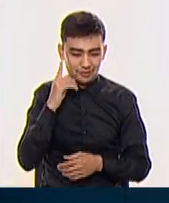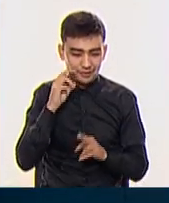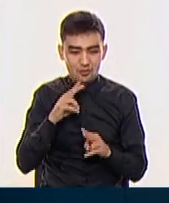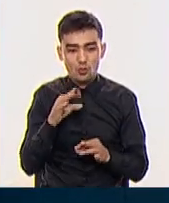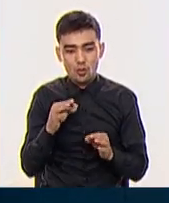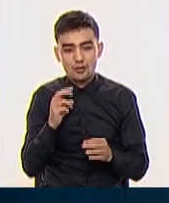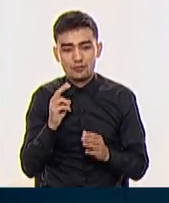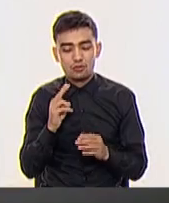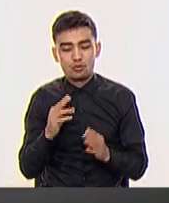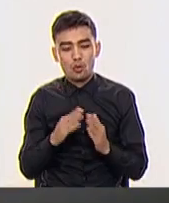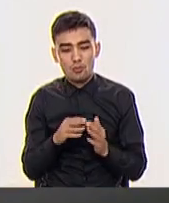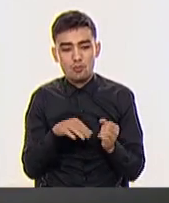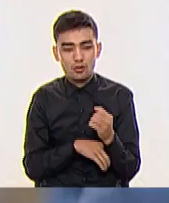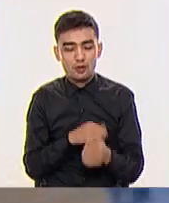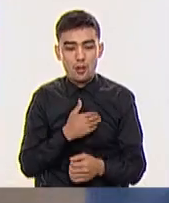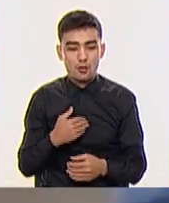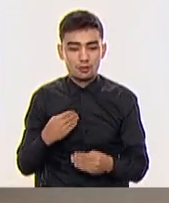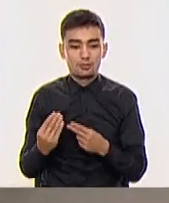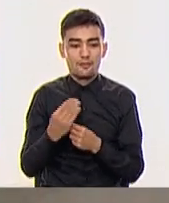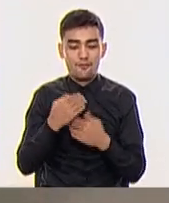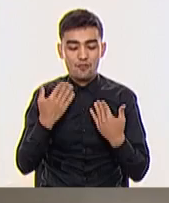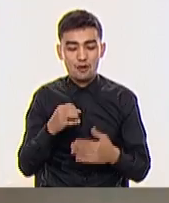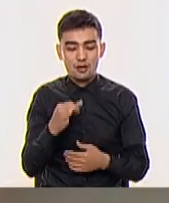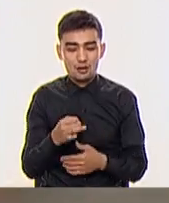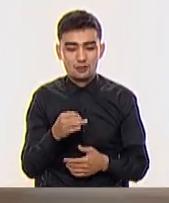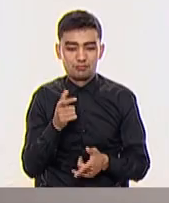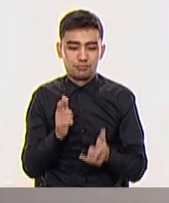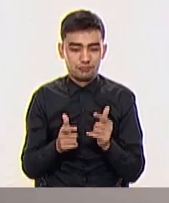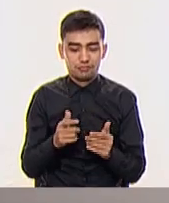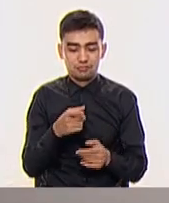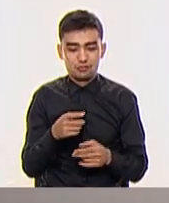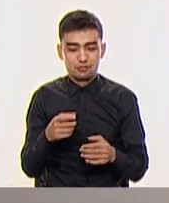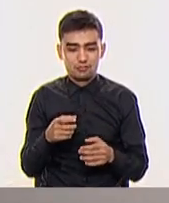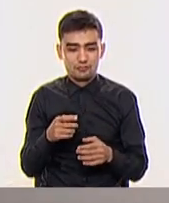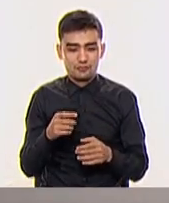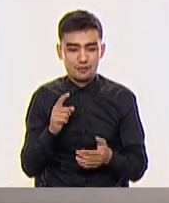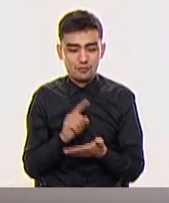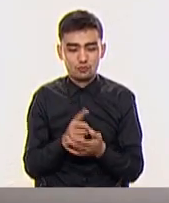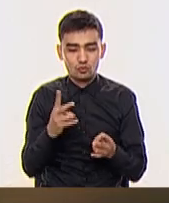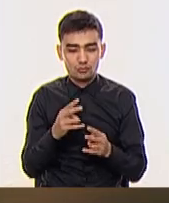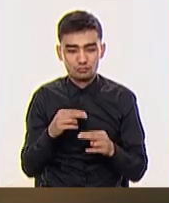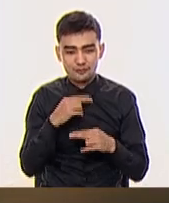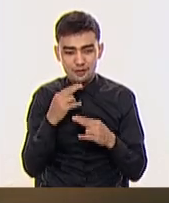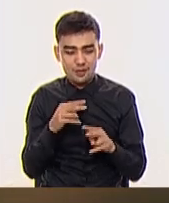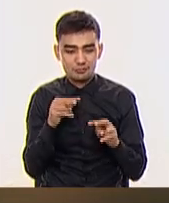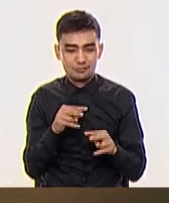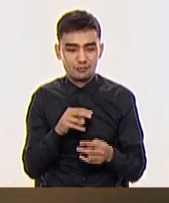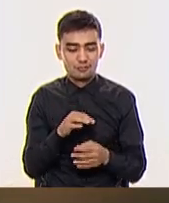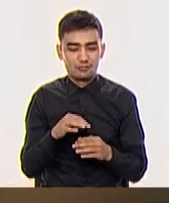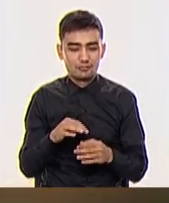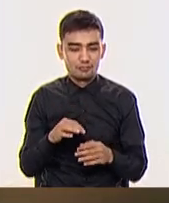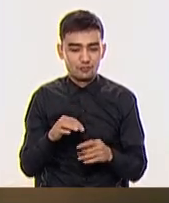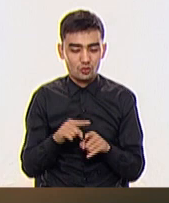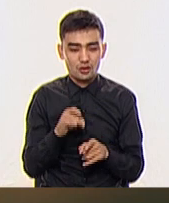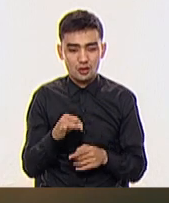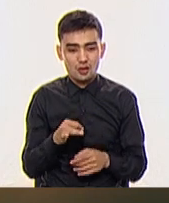жилья, то после пересадки именно легких пациентам действительно нужны особые условия. Легкий является